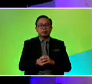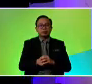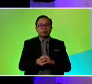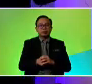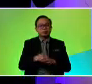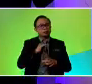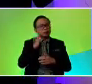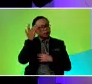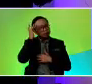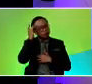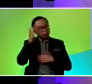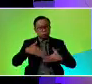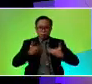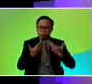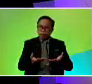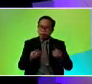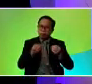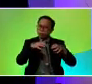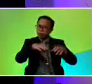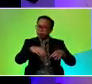tak tahu macam mana